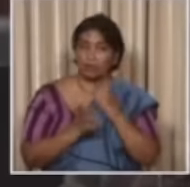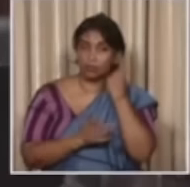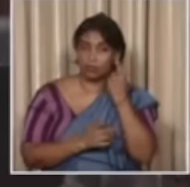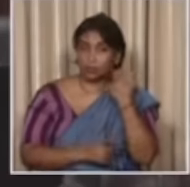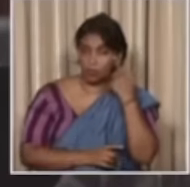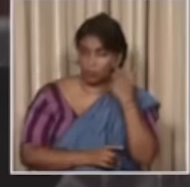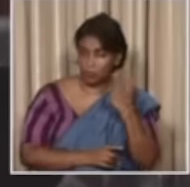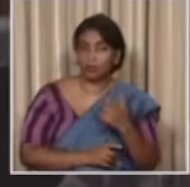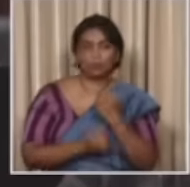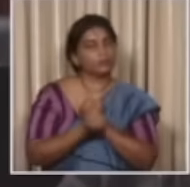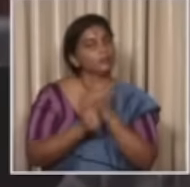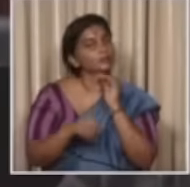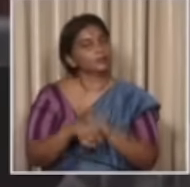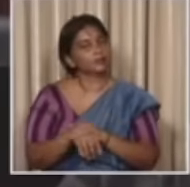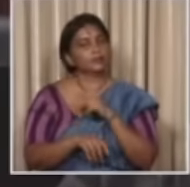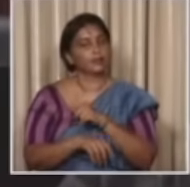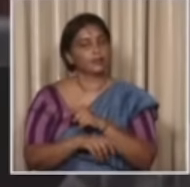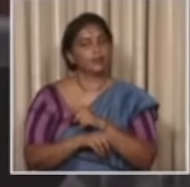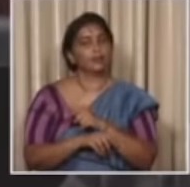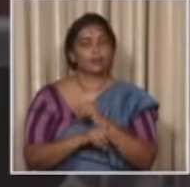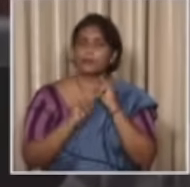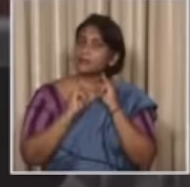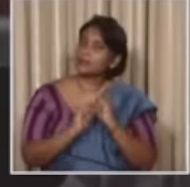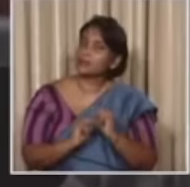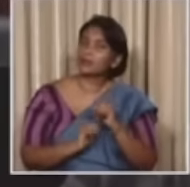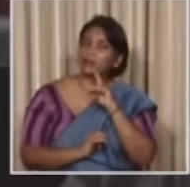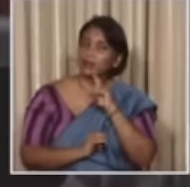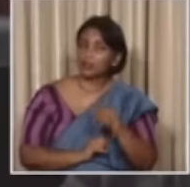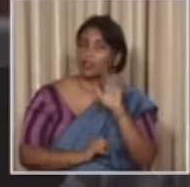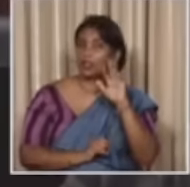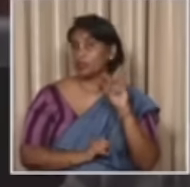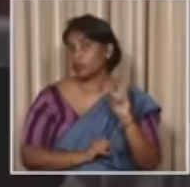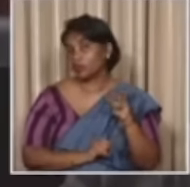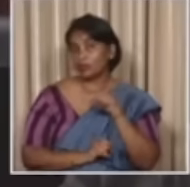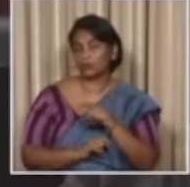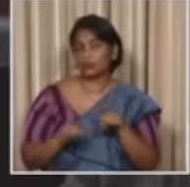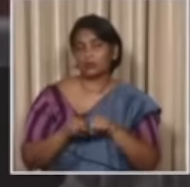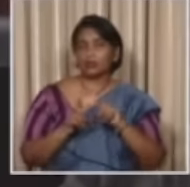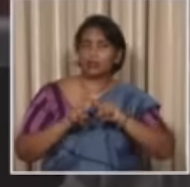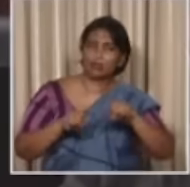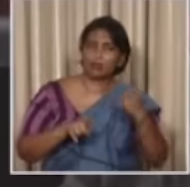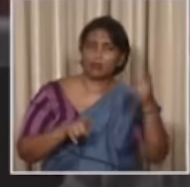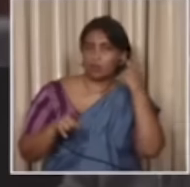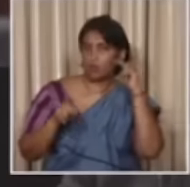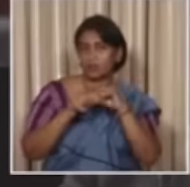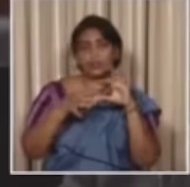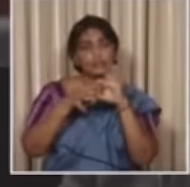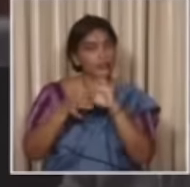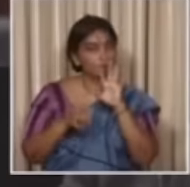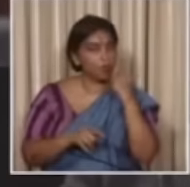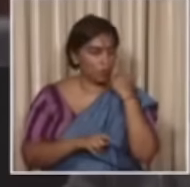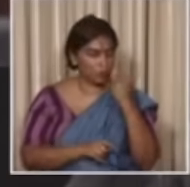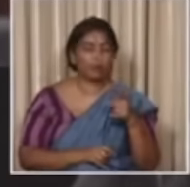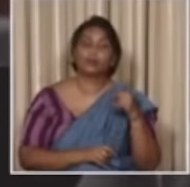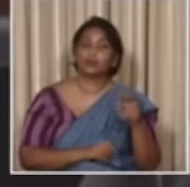දන්නවනම් අර අත්අඩංගුවට අරගෙන ඉන්න චෝදනාව ලක් කරලා තියෙන 93 දෙනාට අමතරව කවුරු හරි මේකට සම්බන්ධයි කියලා තොරතුරක්